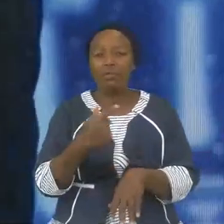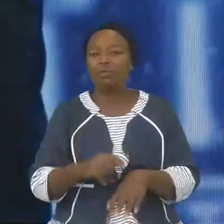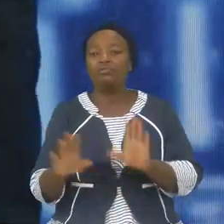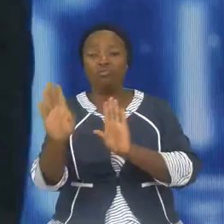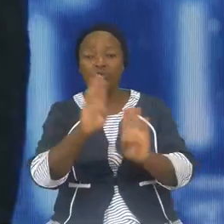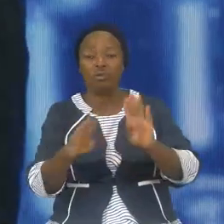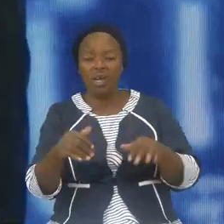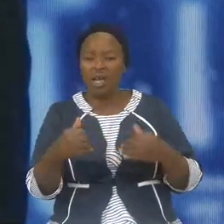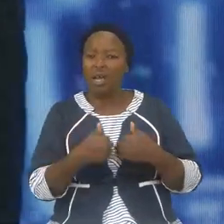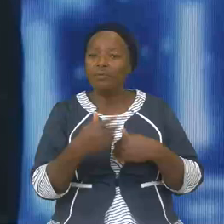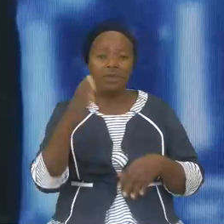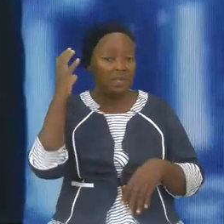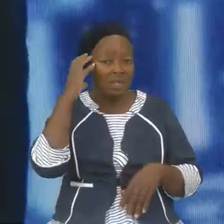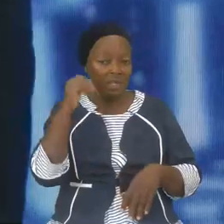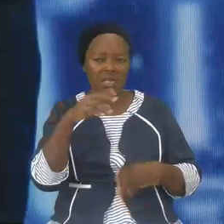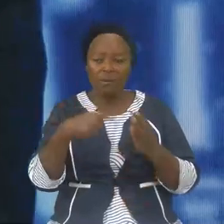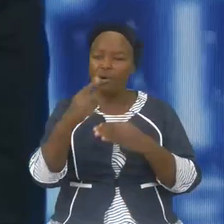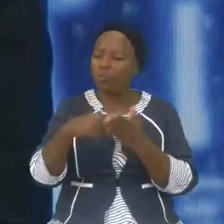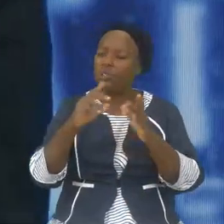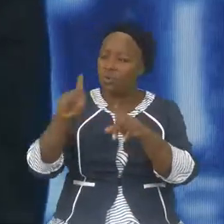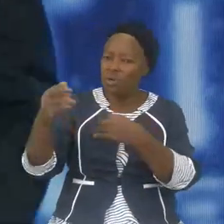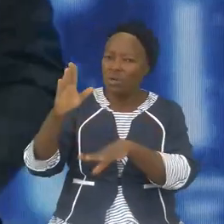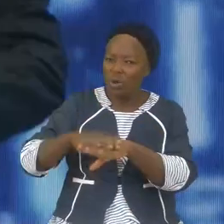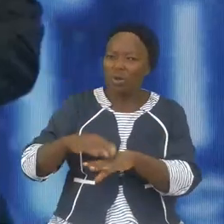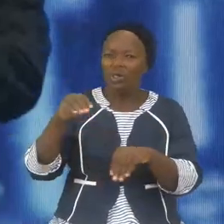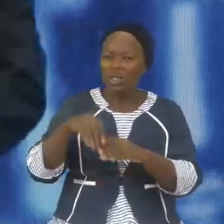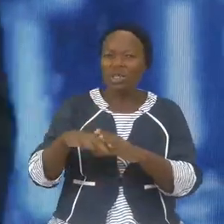de détresse. Est-ce que vous appréciez ce qui se passe